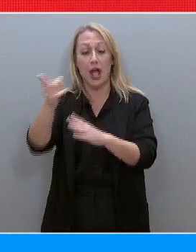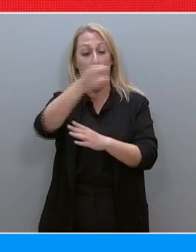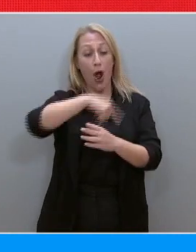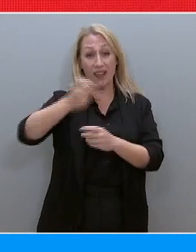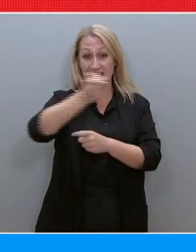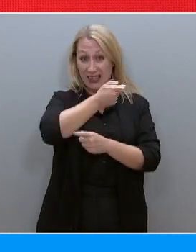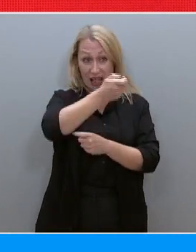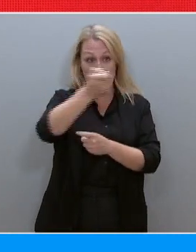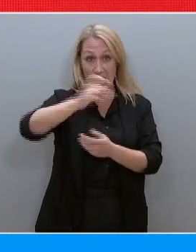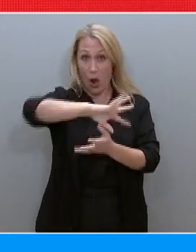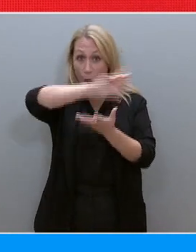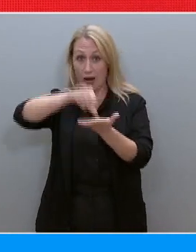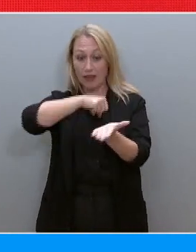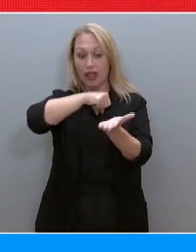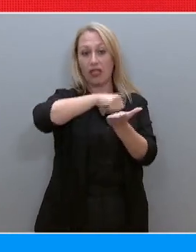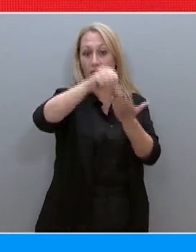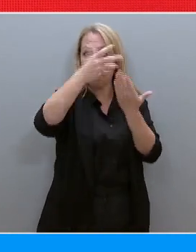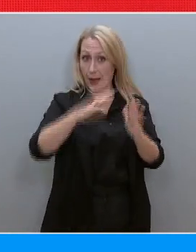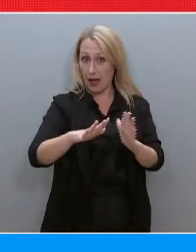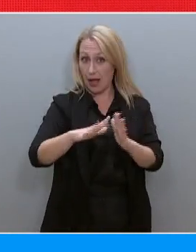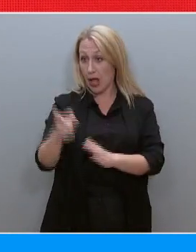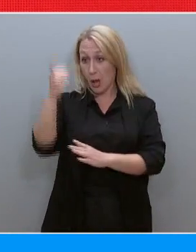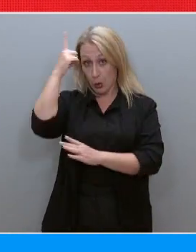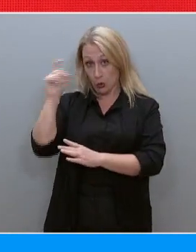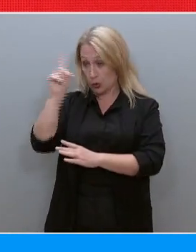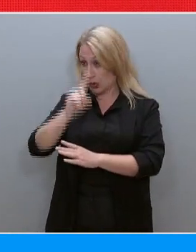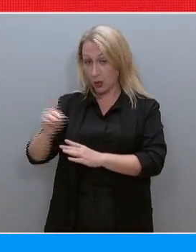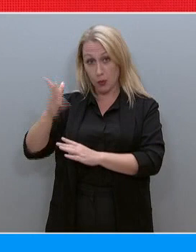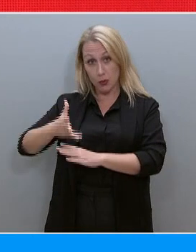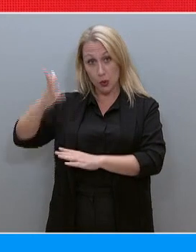Δεν ξέρω αν αυτό το γνωρίζει ο κ. Μητσοτάκης που πηγαίνει συχνά στις ΗΠΑ.